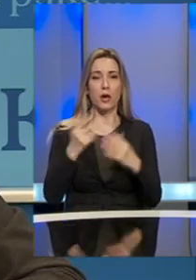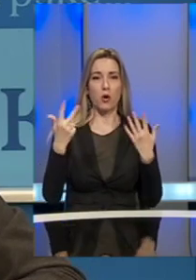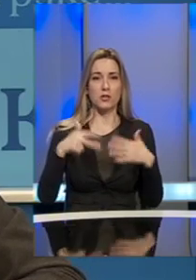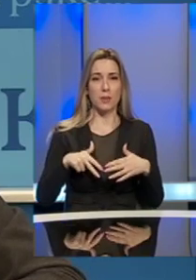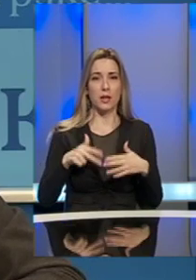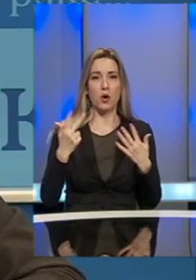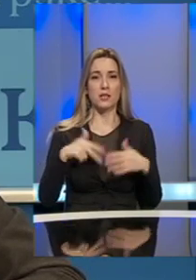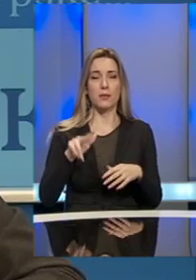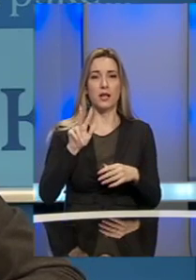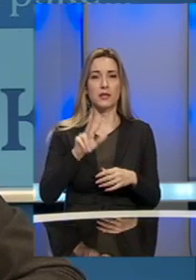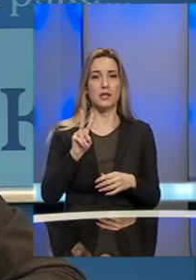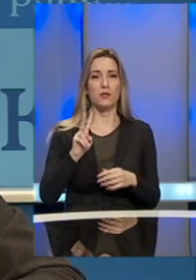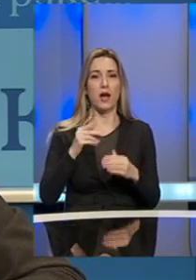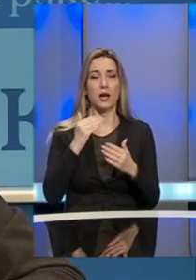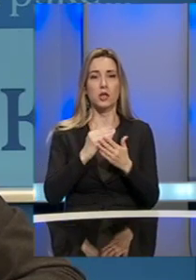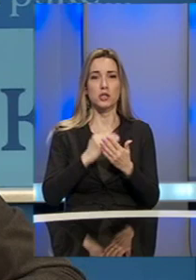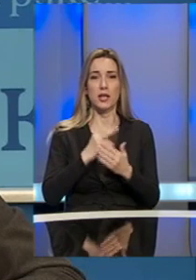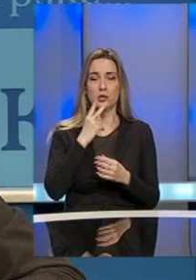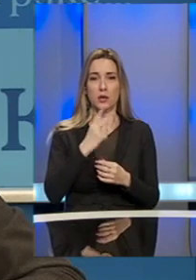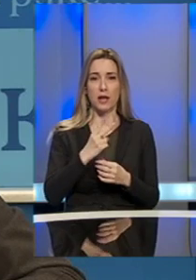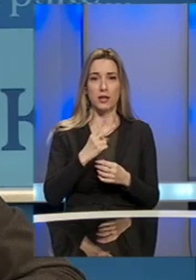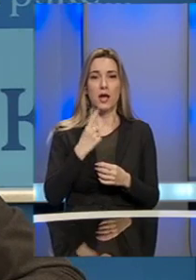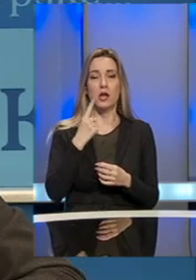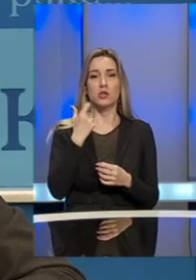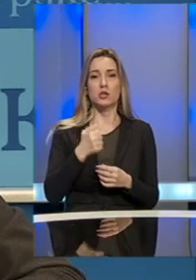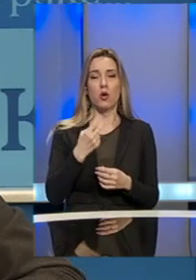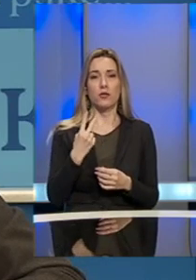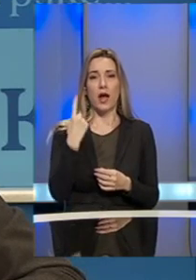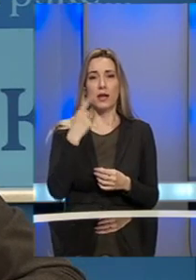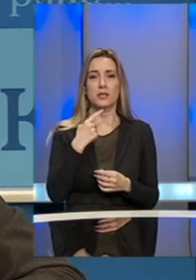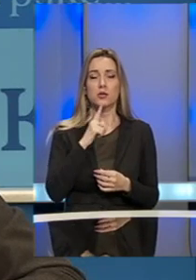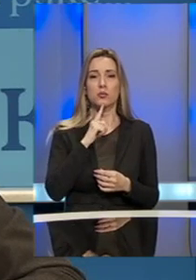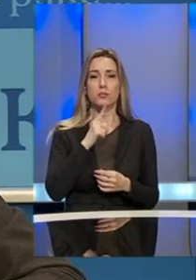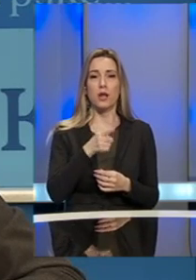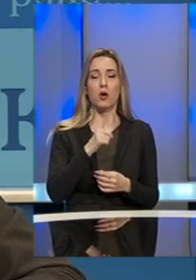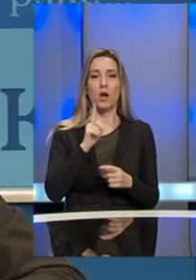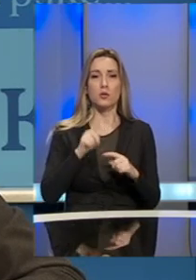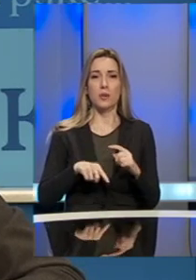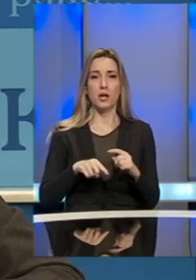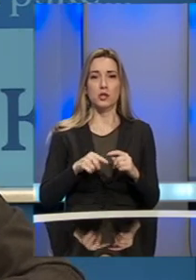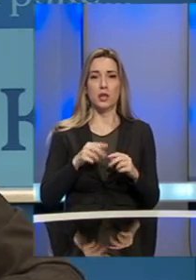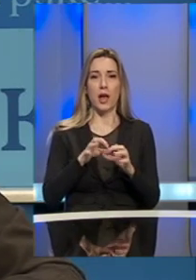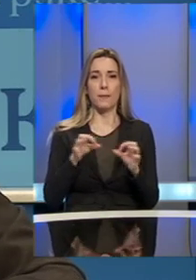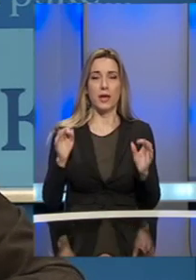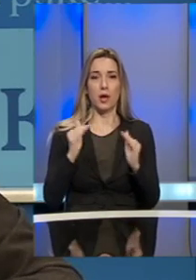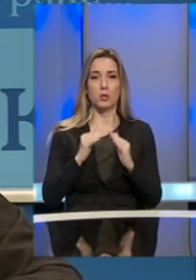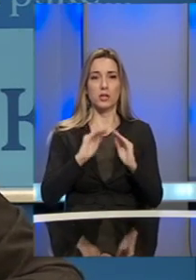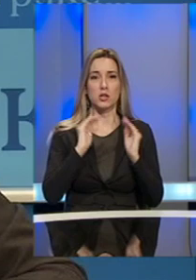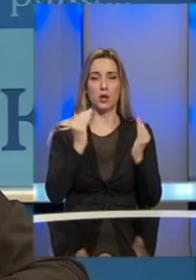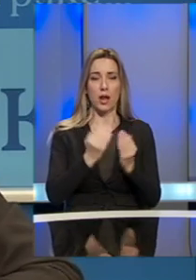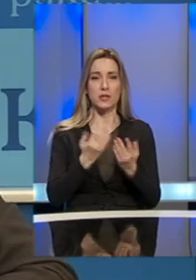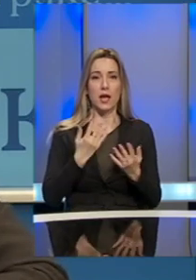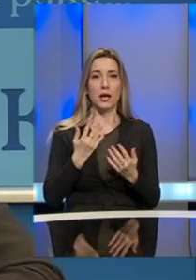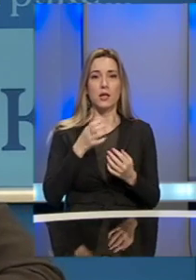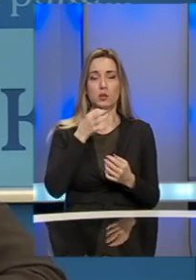znači 8.032 rješenja su nadgledana, 102 lica su bila ona koja su prekršila mjere kućne izolacije. Kada su u pitanju